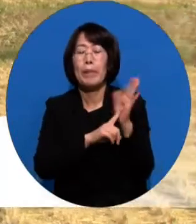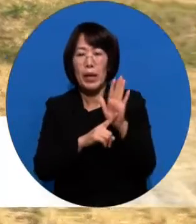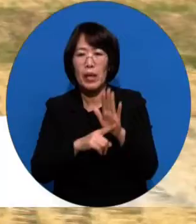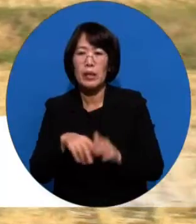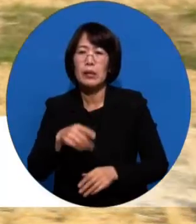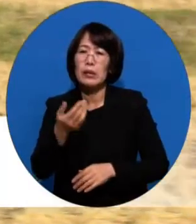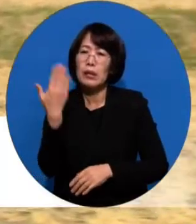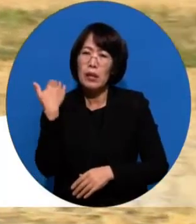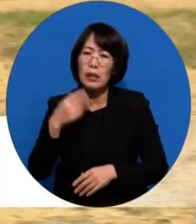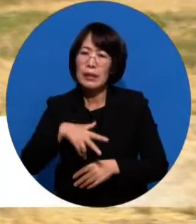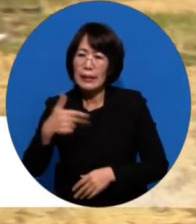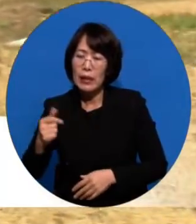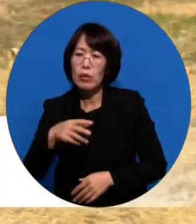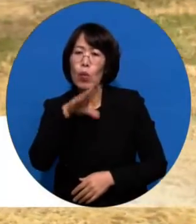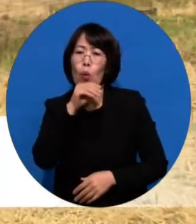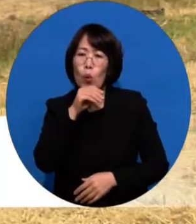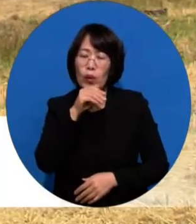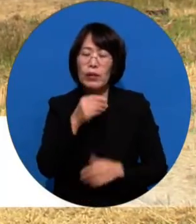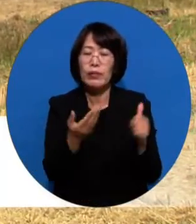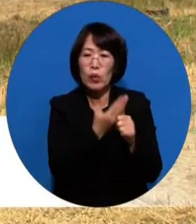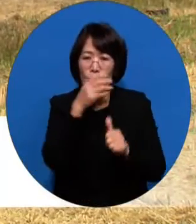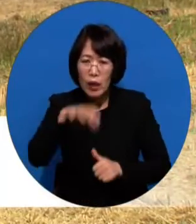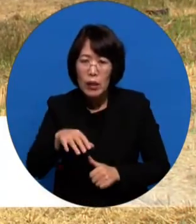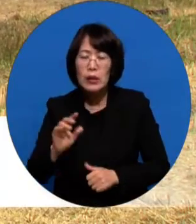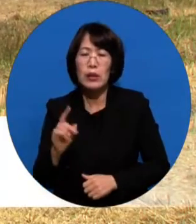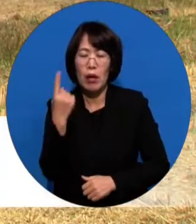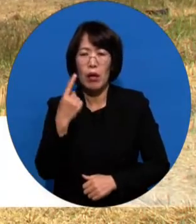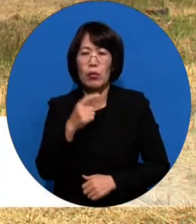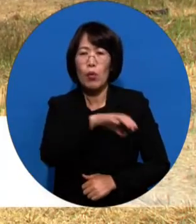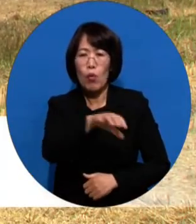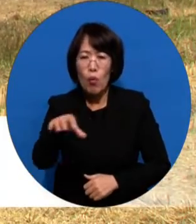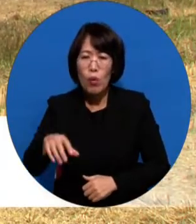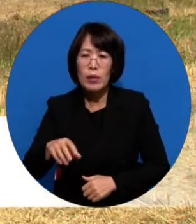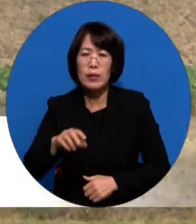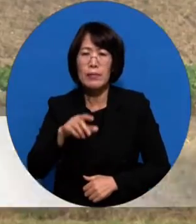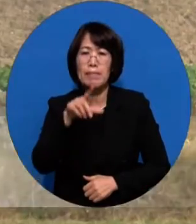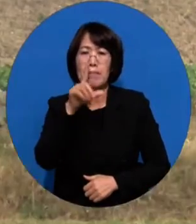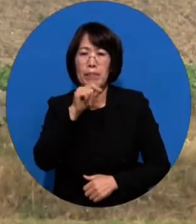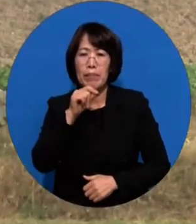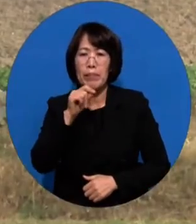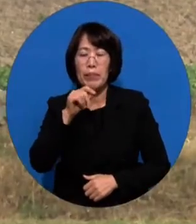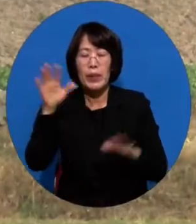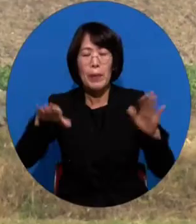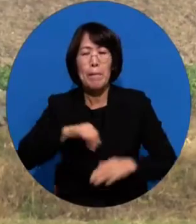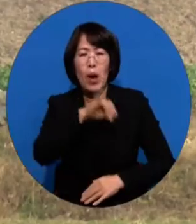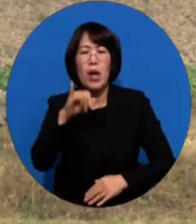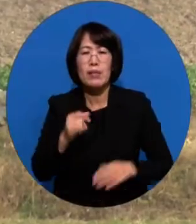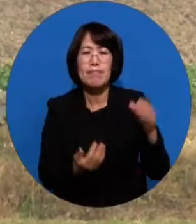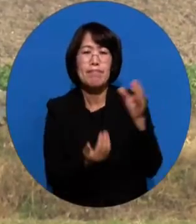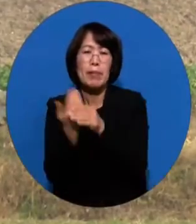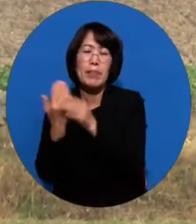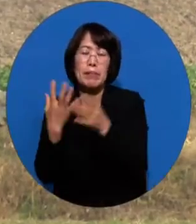오리농장을 시작으로 고온과 나주 가학은 농장에서도 고병원성 ai가 이따라 발생하고 있습니다